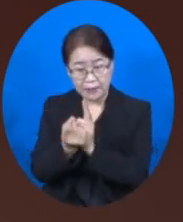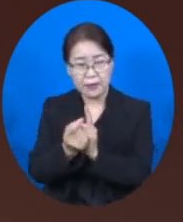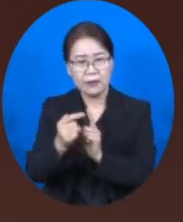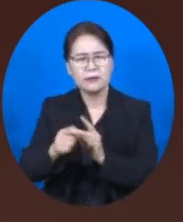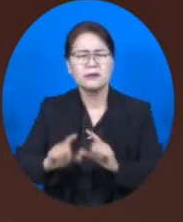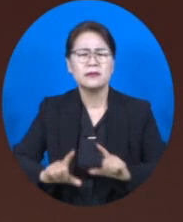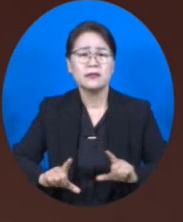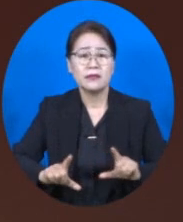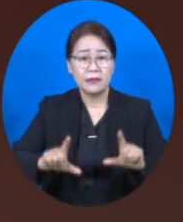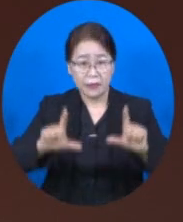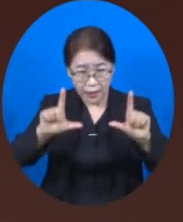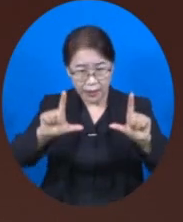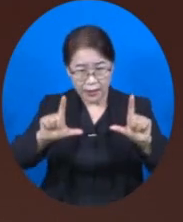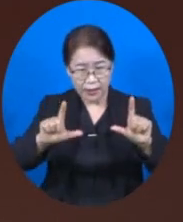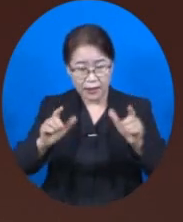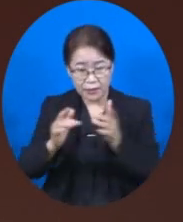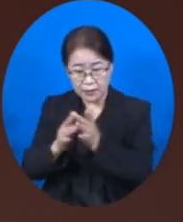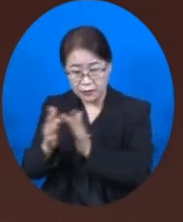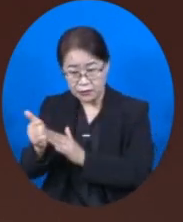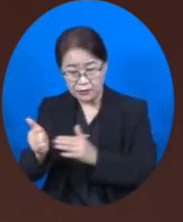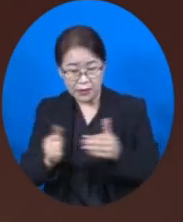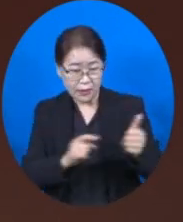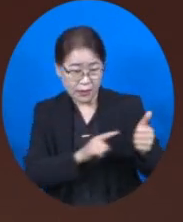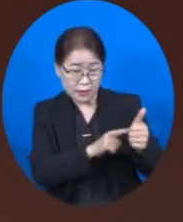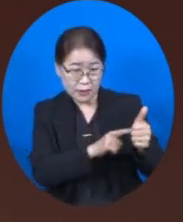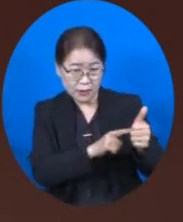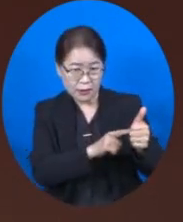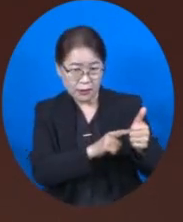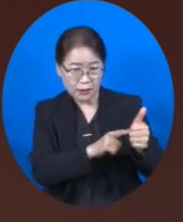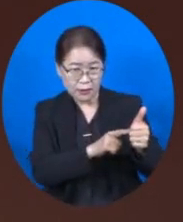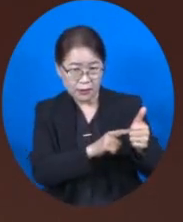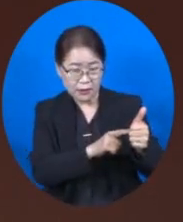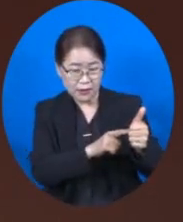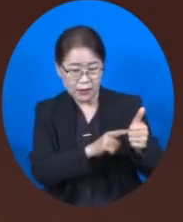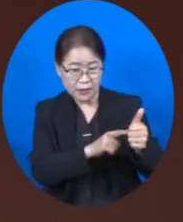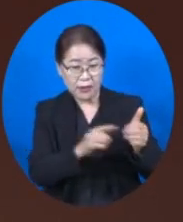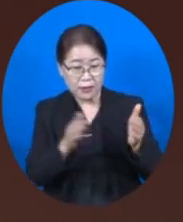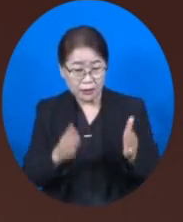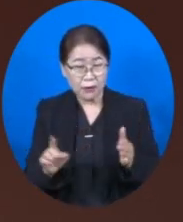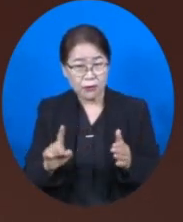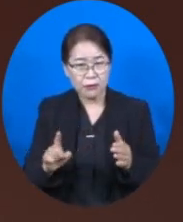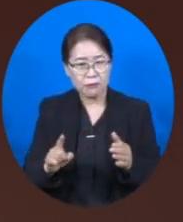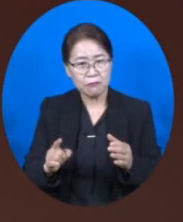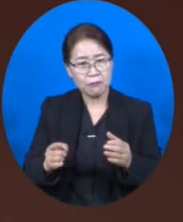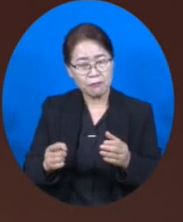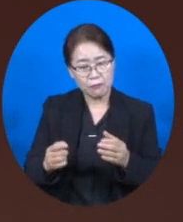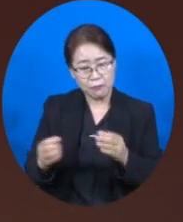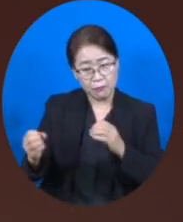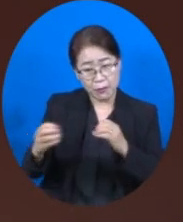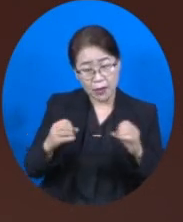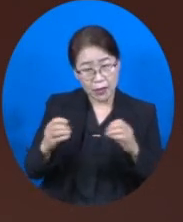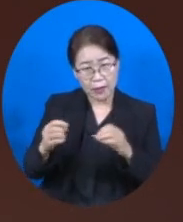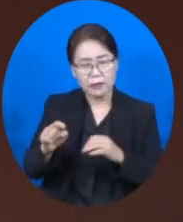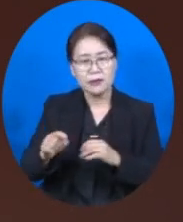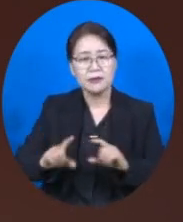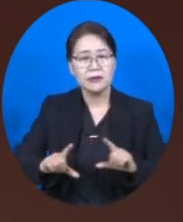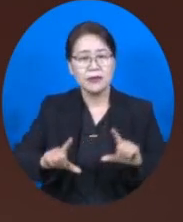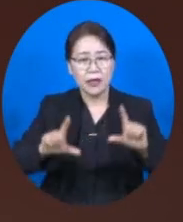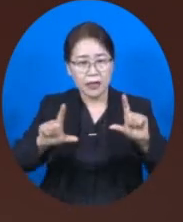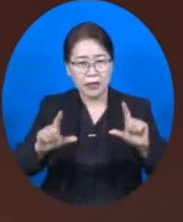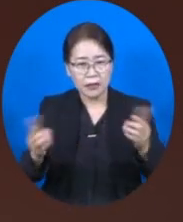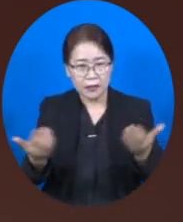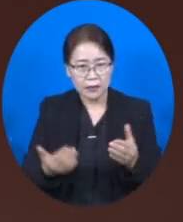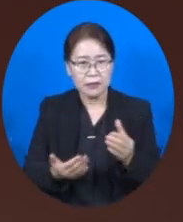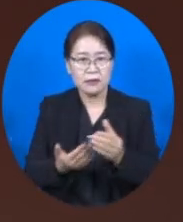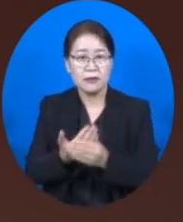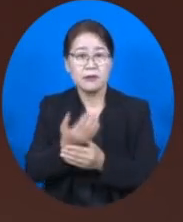그날에 예수님과 삭개오 사이에 어떤 대화가 오고 갔으면 그 날에 어떤 일이